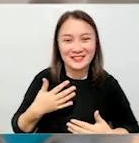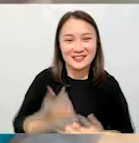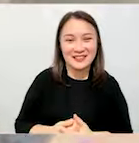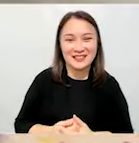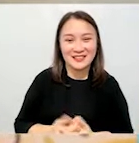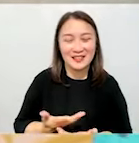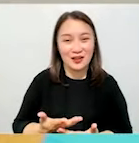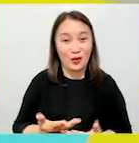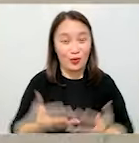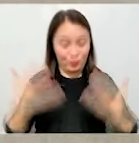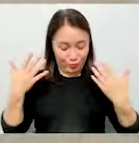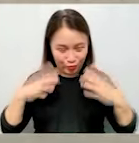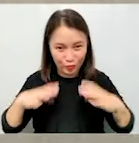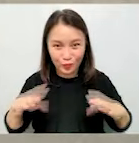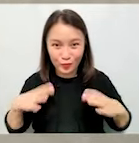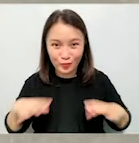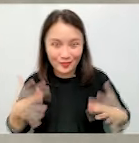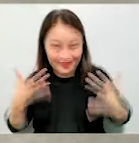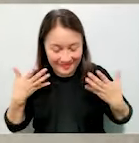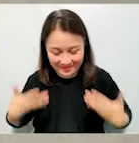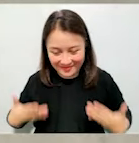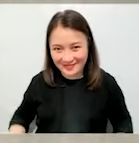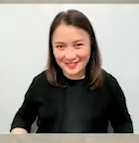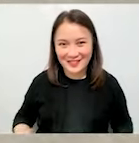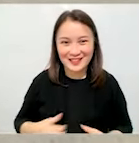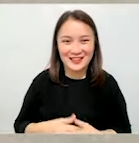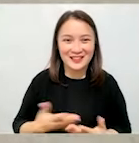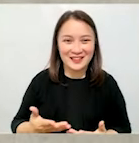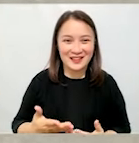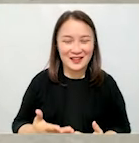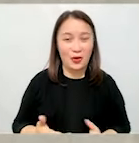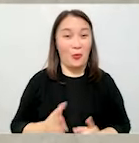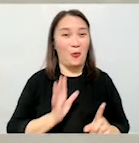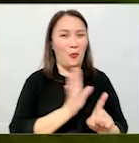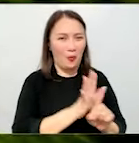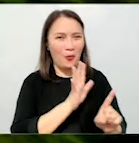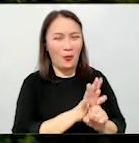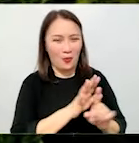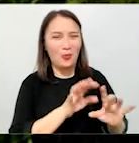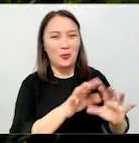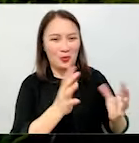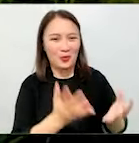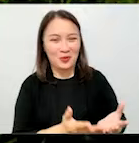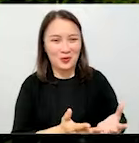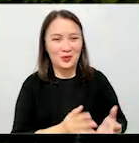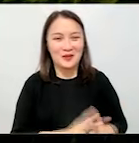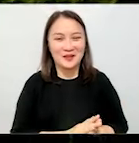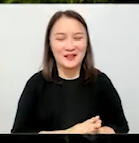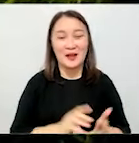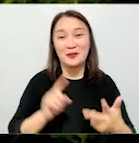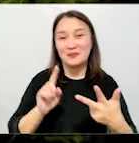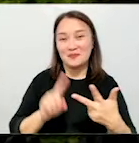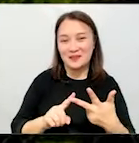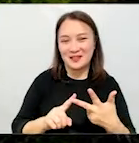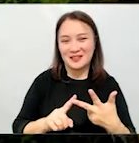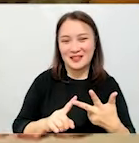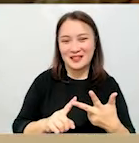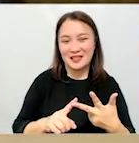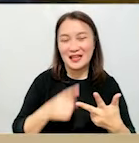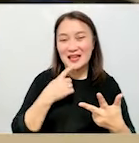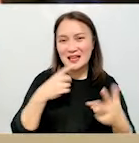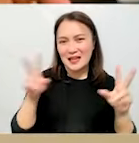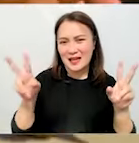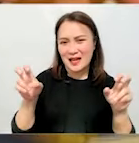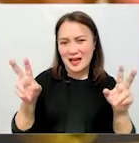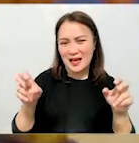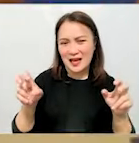ka ba naman ang ganito pag di ka naman sumikat sa buong mundo? Top 3, kung tawagin siya ay half man.